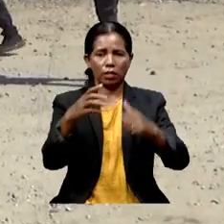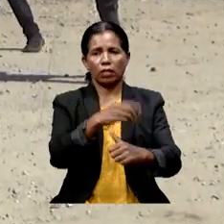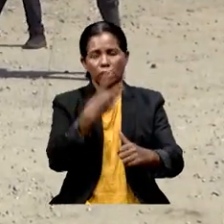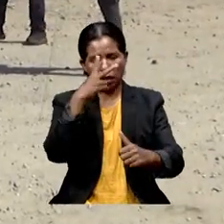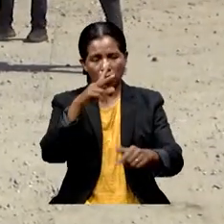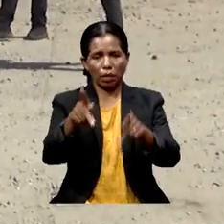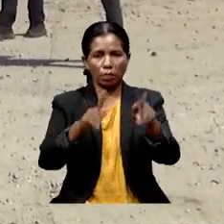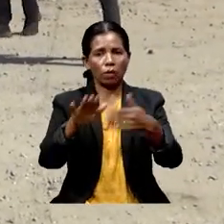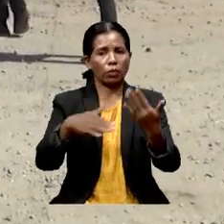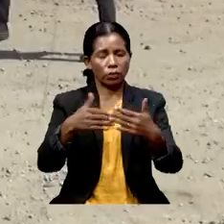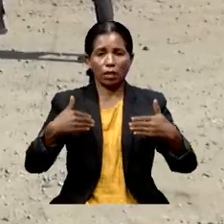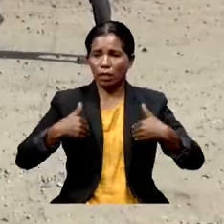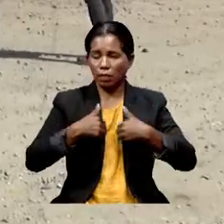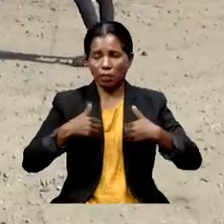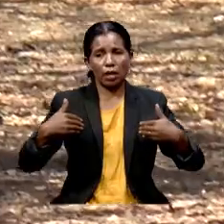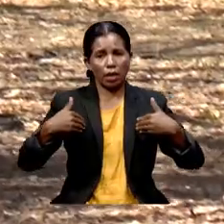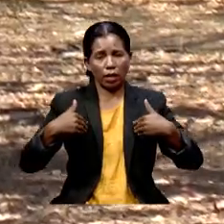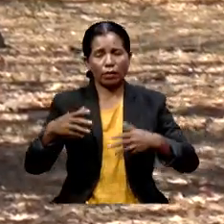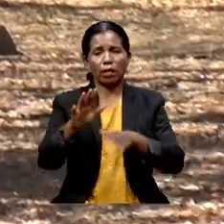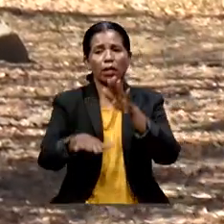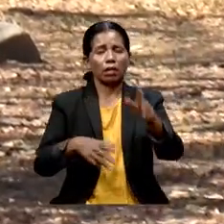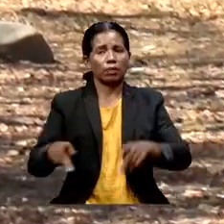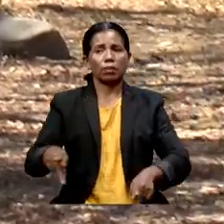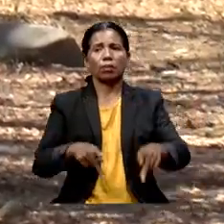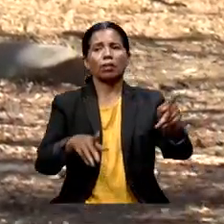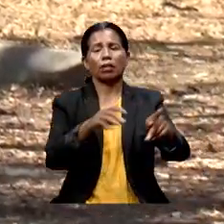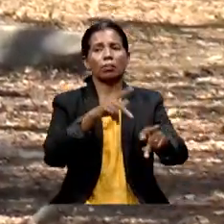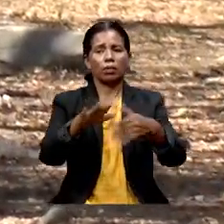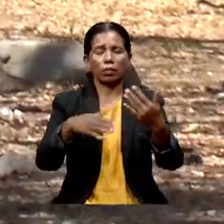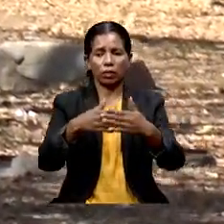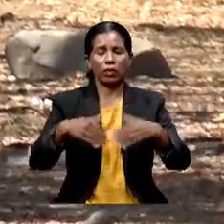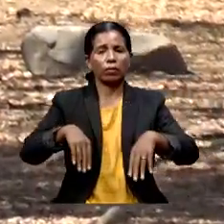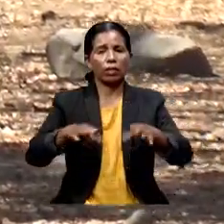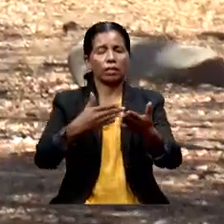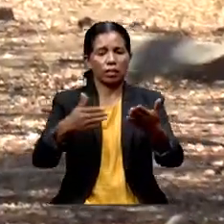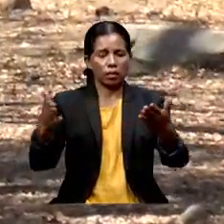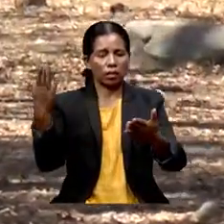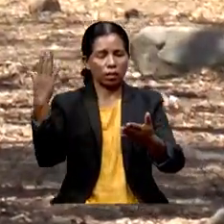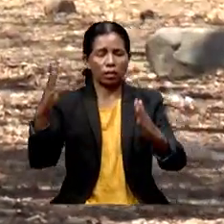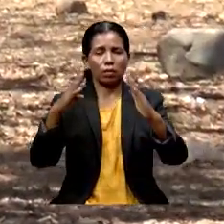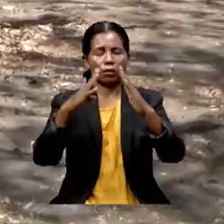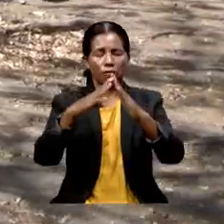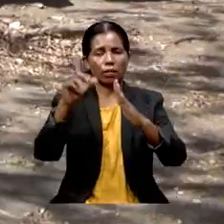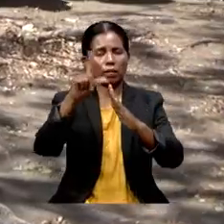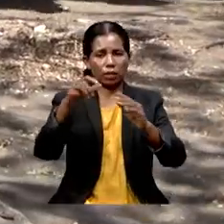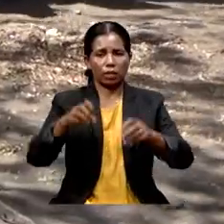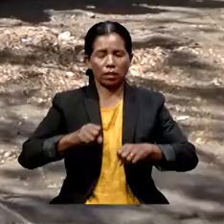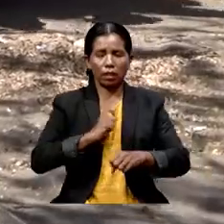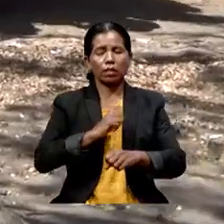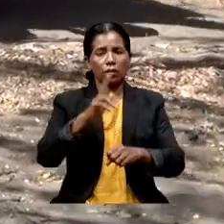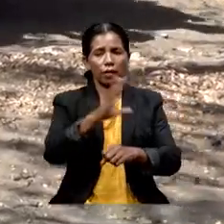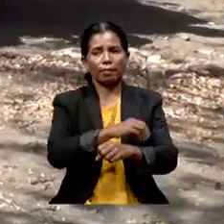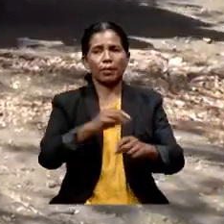hara komunidade ni animal, nebe husik livre, ia fatin publiko, no bene dorsira nebe faan sasan, ia redores uma adata estolunian. Ia atividade operasam